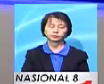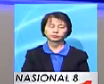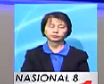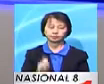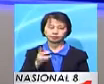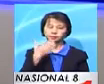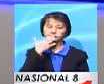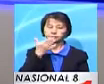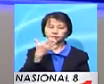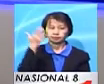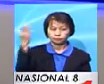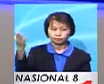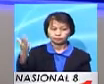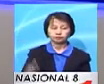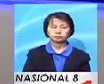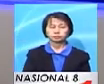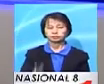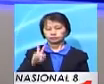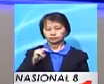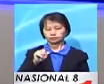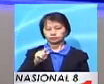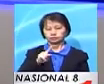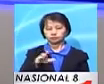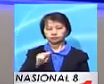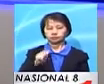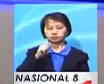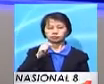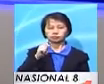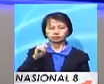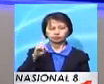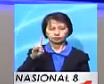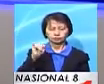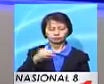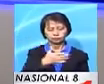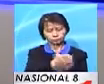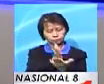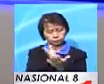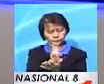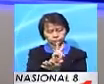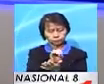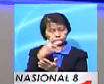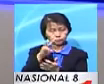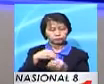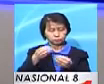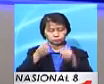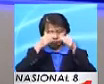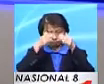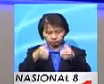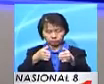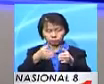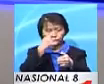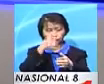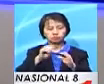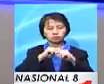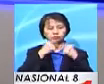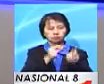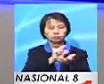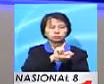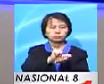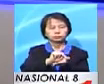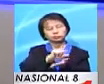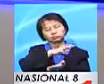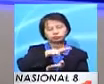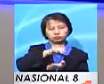Baik, terima kasih Kamal. Nazar TTDI Sendirian Berhad menjangkakan bajet 2017 akan terus memberi penekanan kepada kemampuan golongan